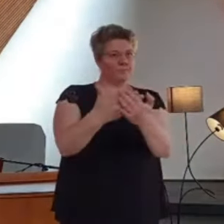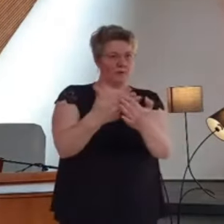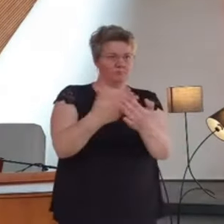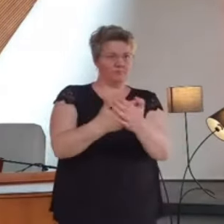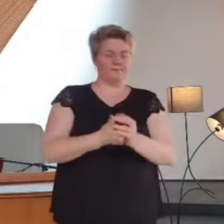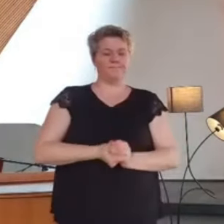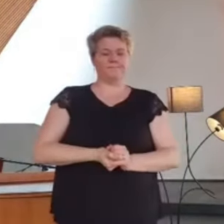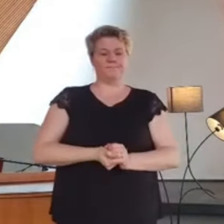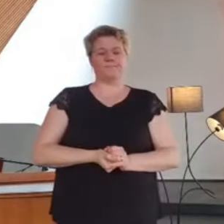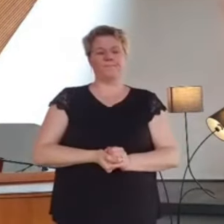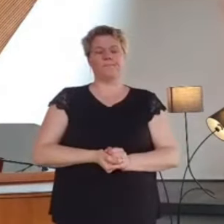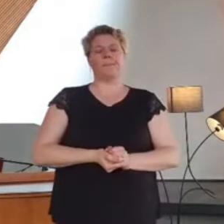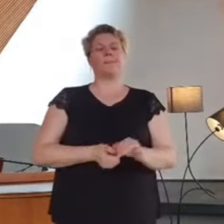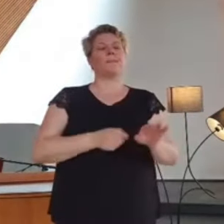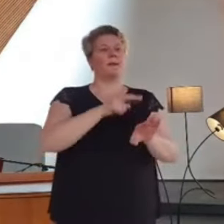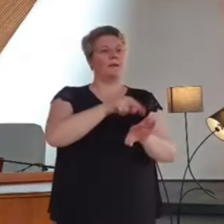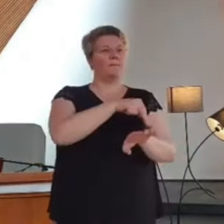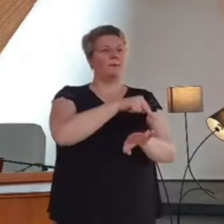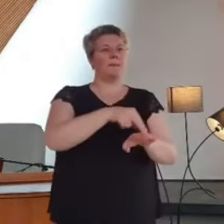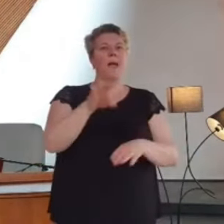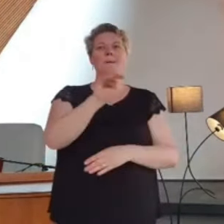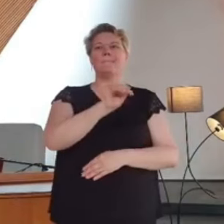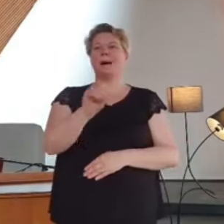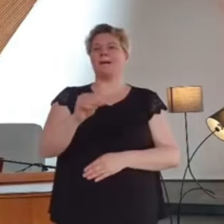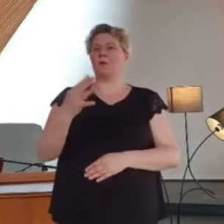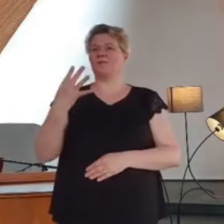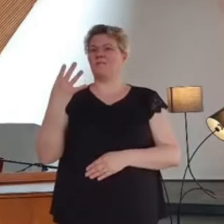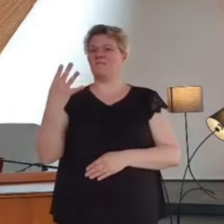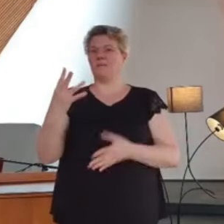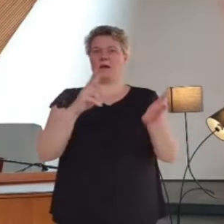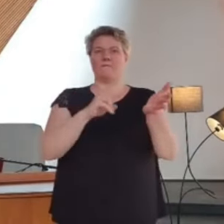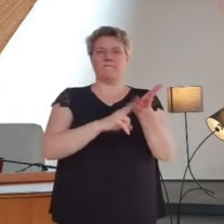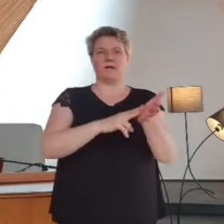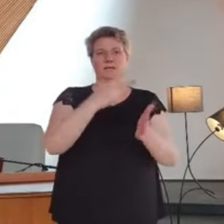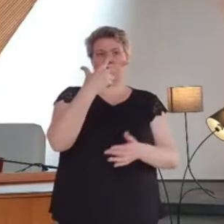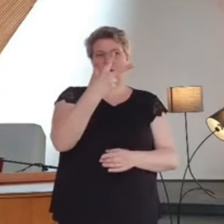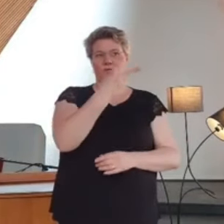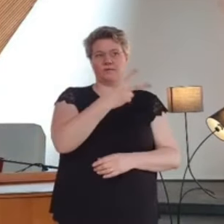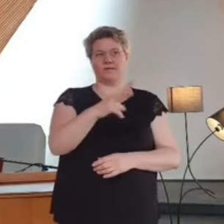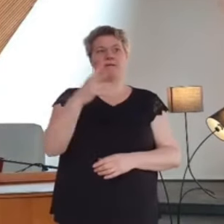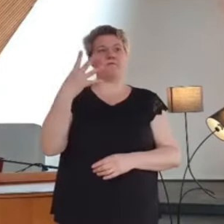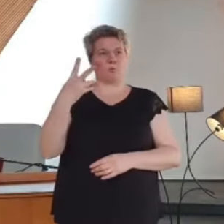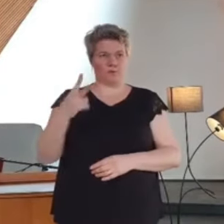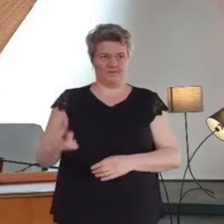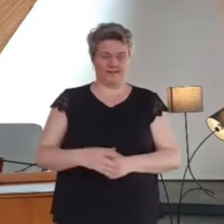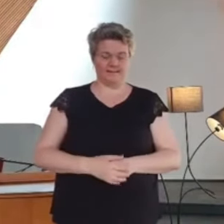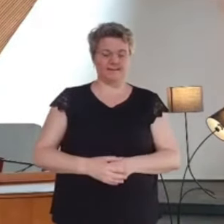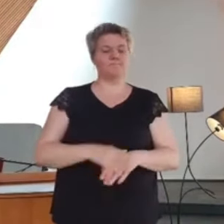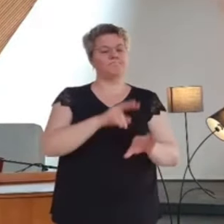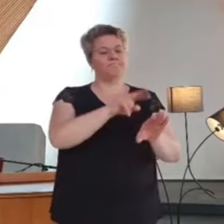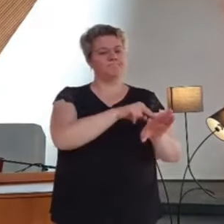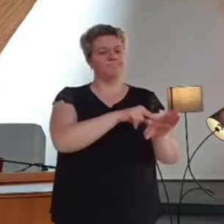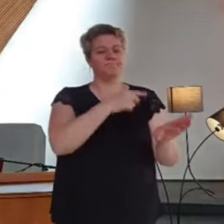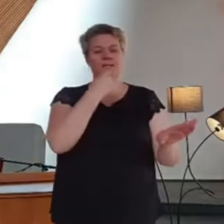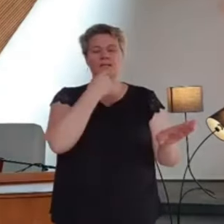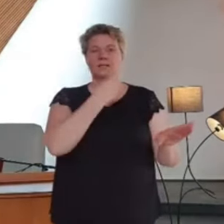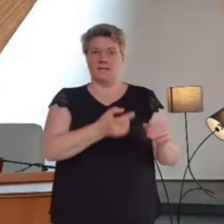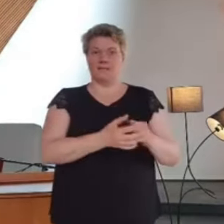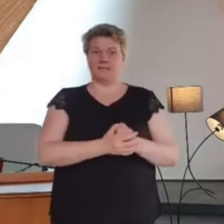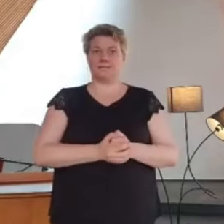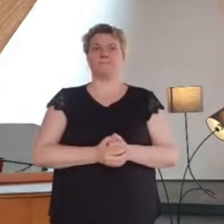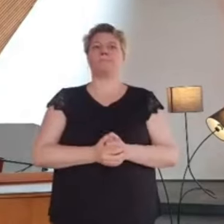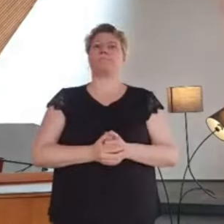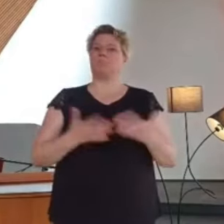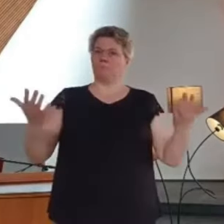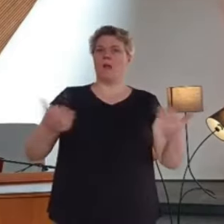eine kurze Passage aus Matthäus 4, die Verse 23 und 24. Da heißt es, Jesus